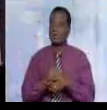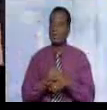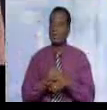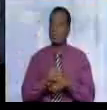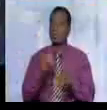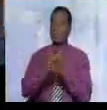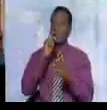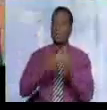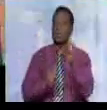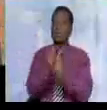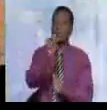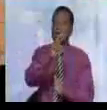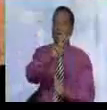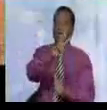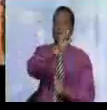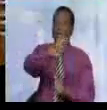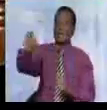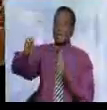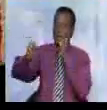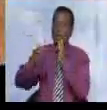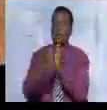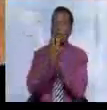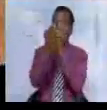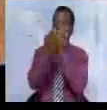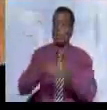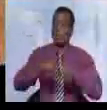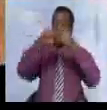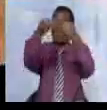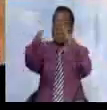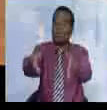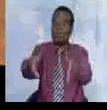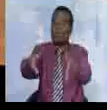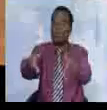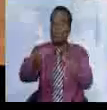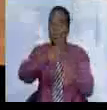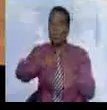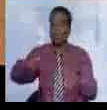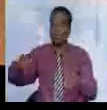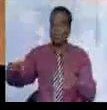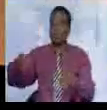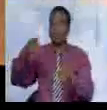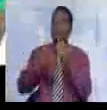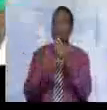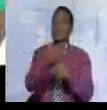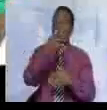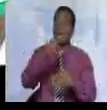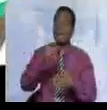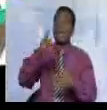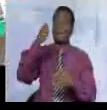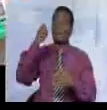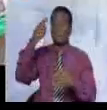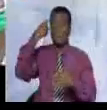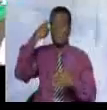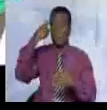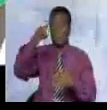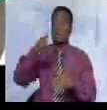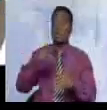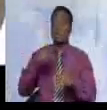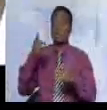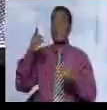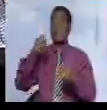Ce sont plus de 400 kits scolaires qui ont été remis aux enfants des producteurs de café cacao regroupés au sein de la COPAM,